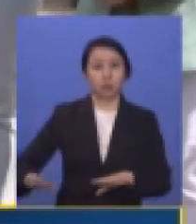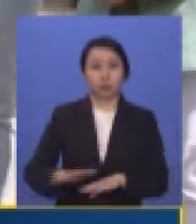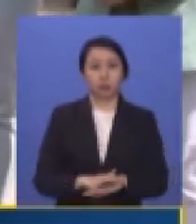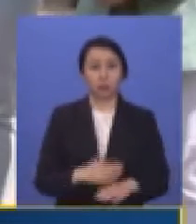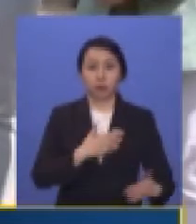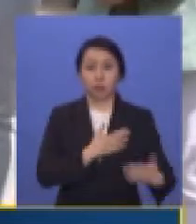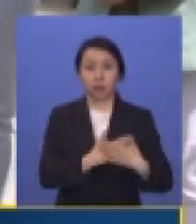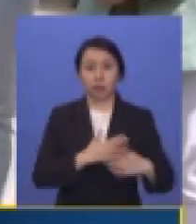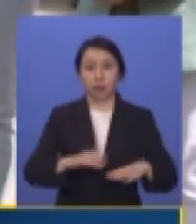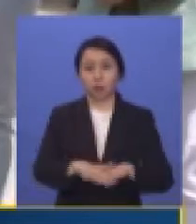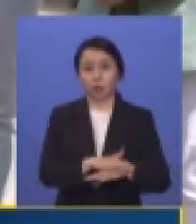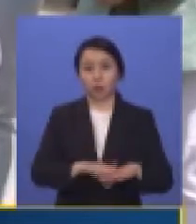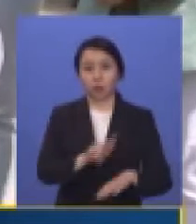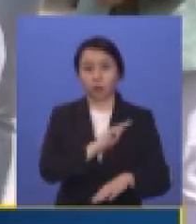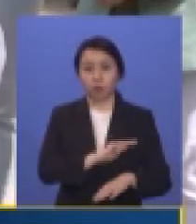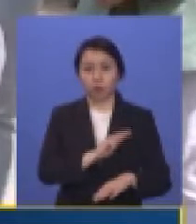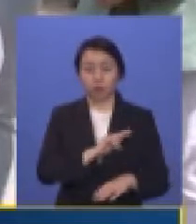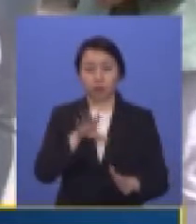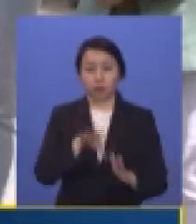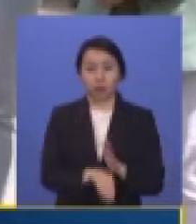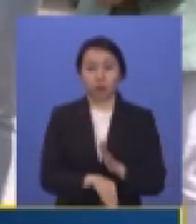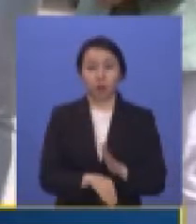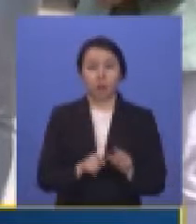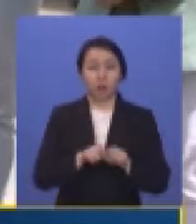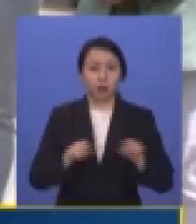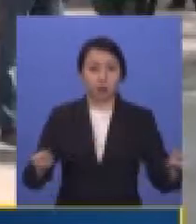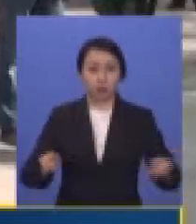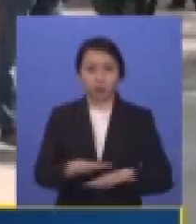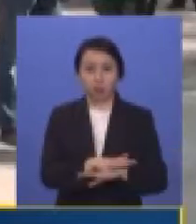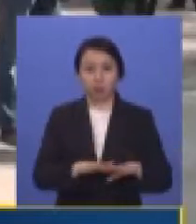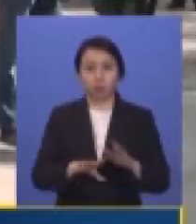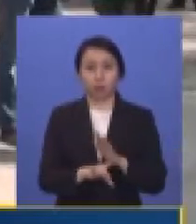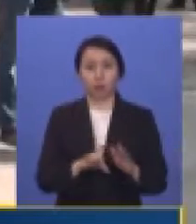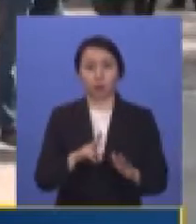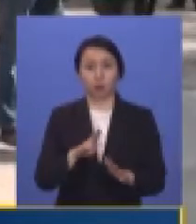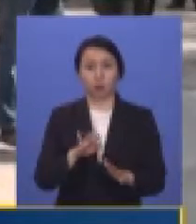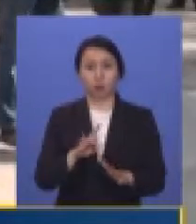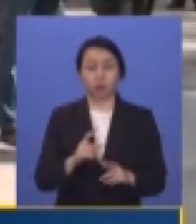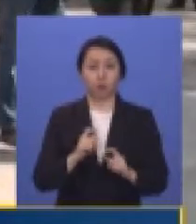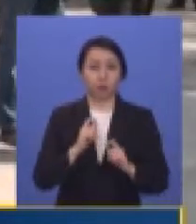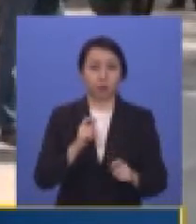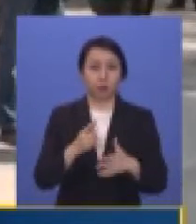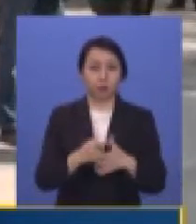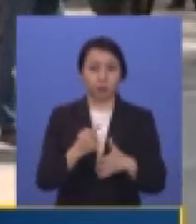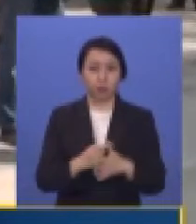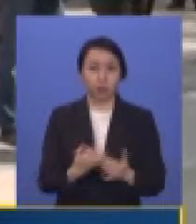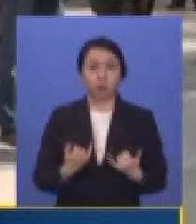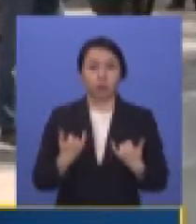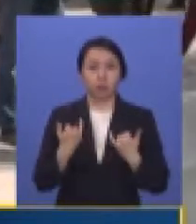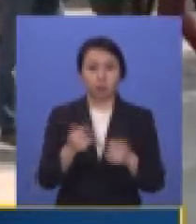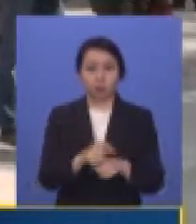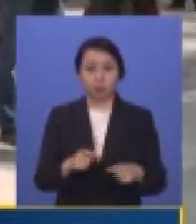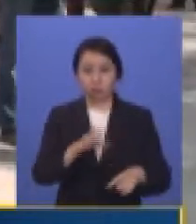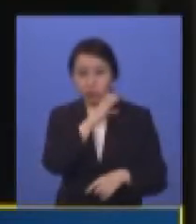За активную общественную деятельность, личный вклад в пропаганду народного фольклора Серикбаю Кусаинову присвоено звание «Почетный